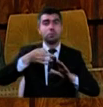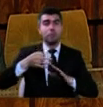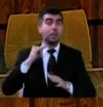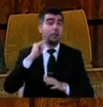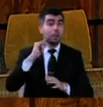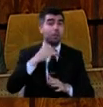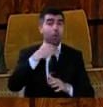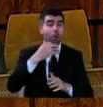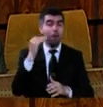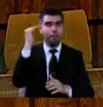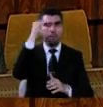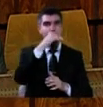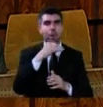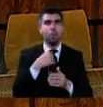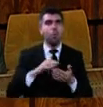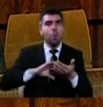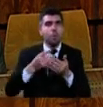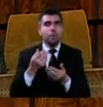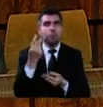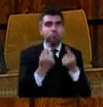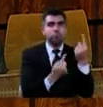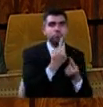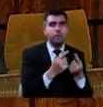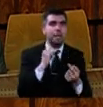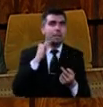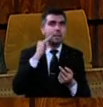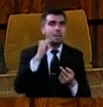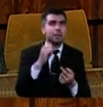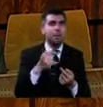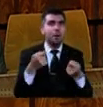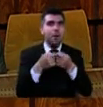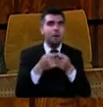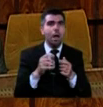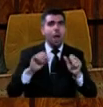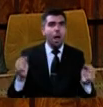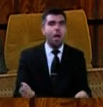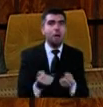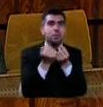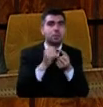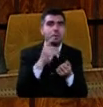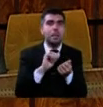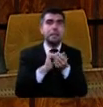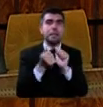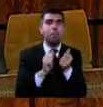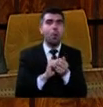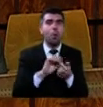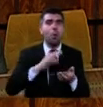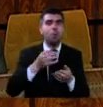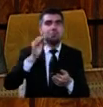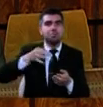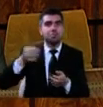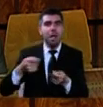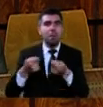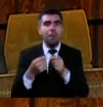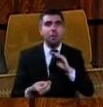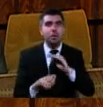لزاما التدخل بتدابير ناجعة لتوفير الظروف المناسبة لممارسة رياضية سليمة ونظيفة خالية